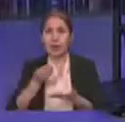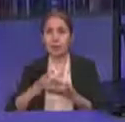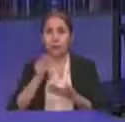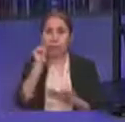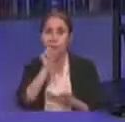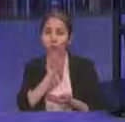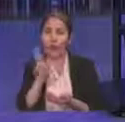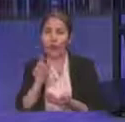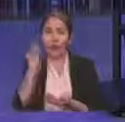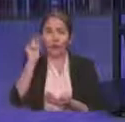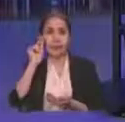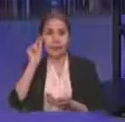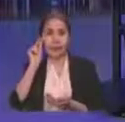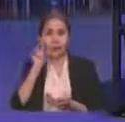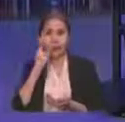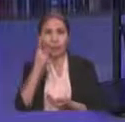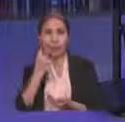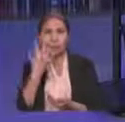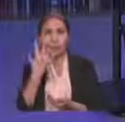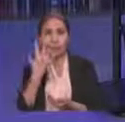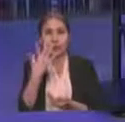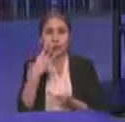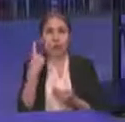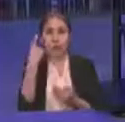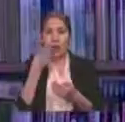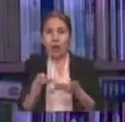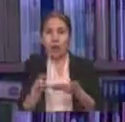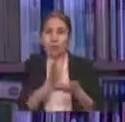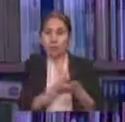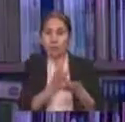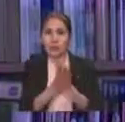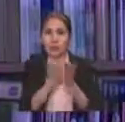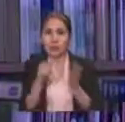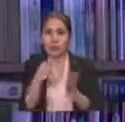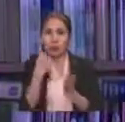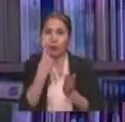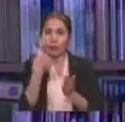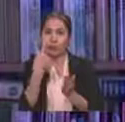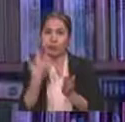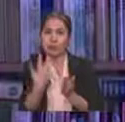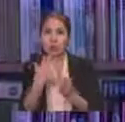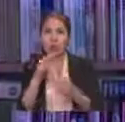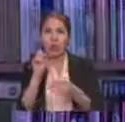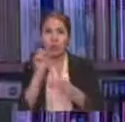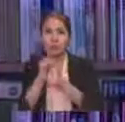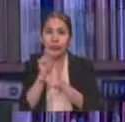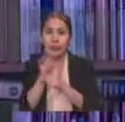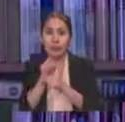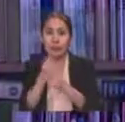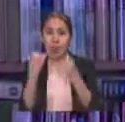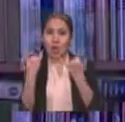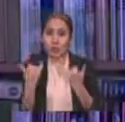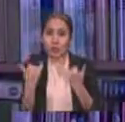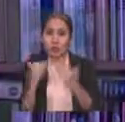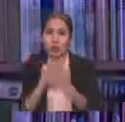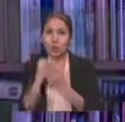o'quvchilar, darsligimizni 105-betini ochsak, 1-chi, 2-chi, 3-chi masalalarni